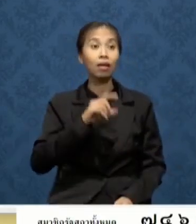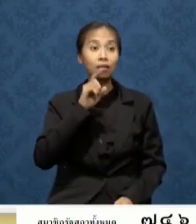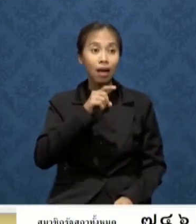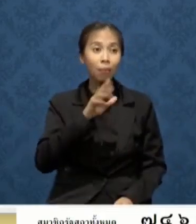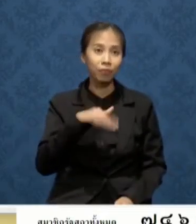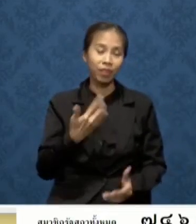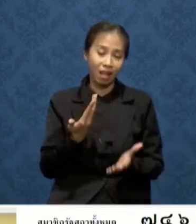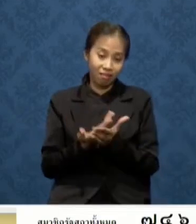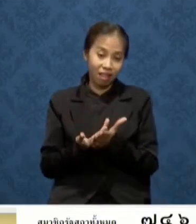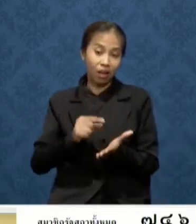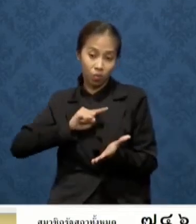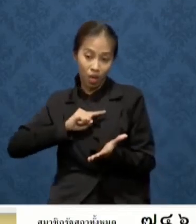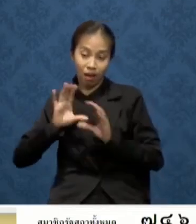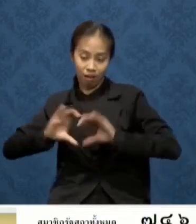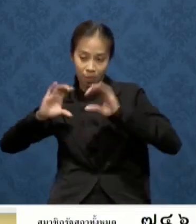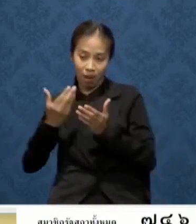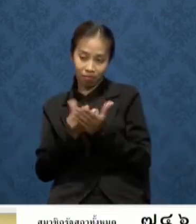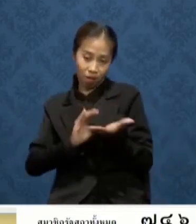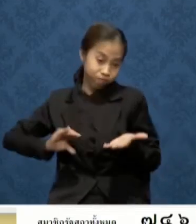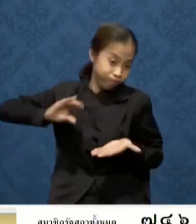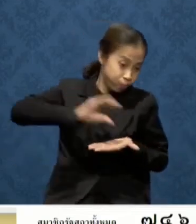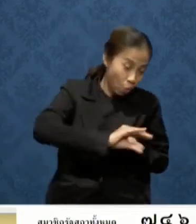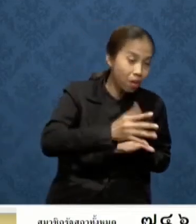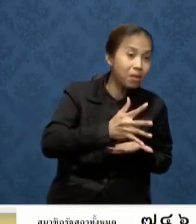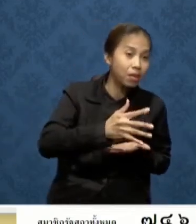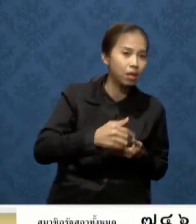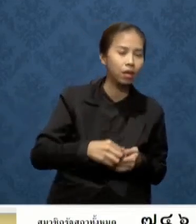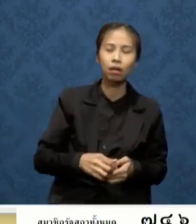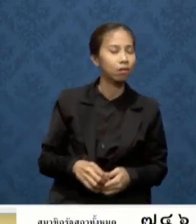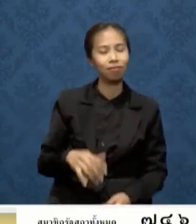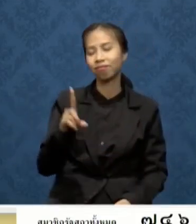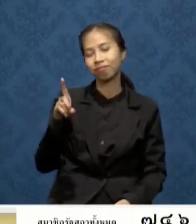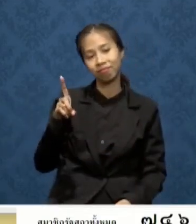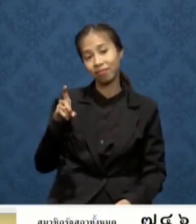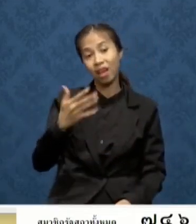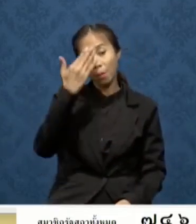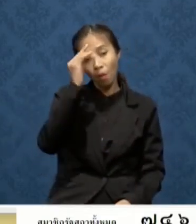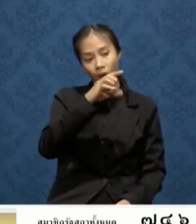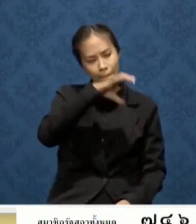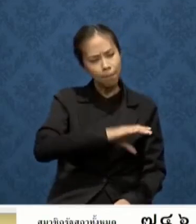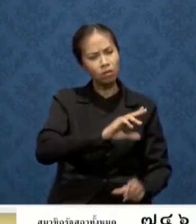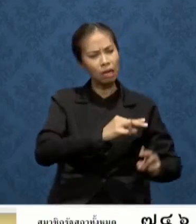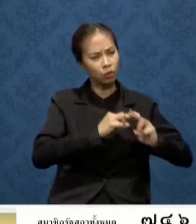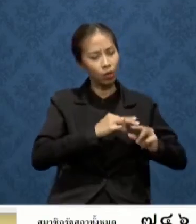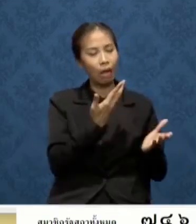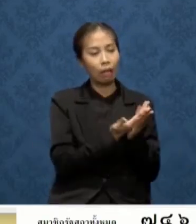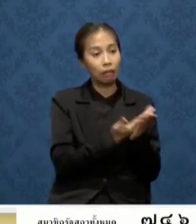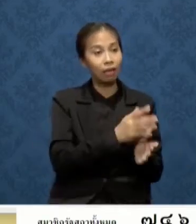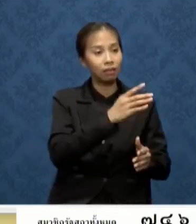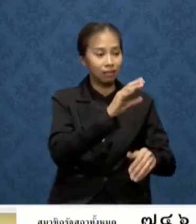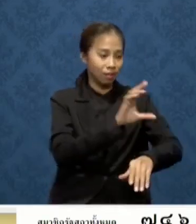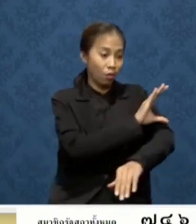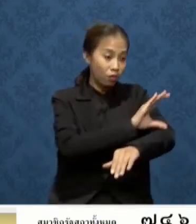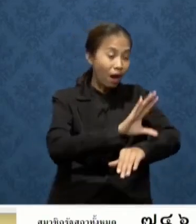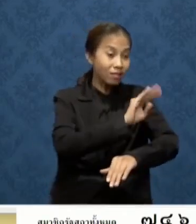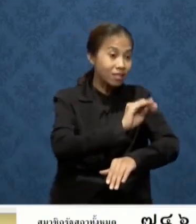ศไหมวจะไม่ใช้เงินอุตหนุนมัเปเป็ไมได้ที่จะเจราจากัเอกชนให้รถ จาก 45 บา หรอ 20 บาท